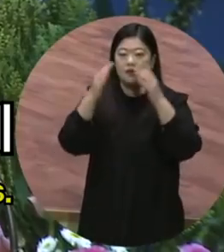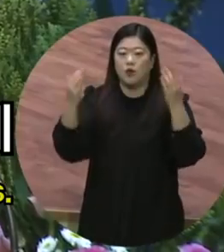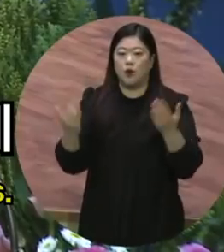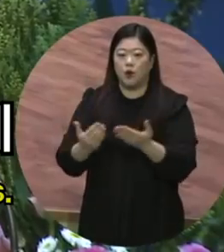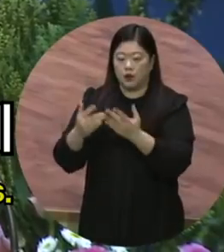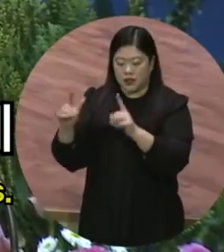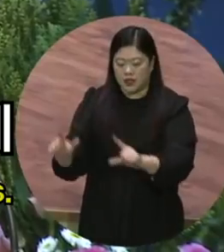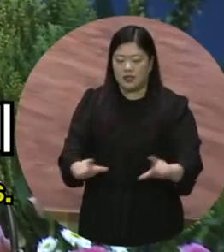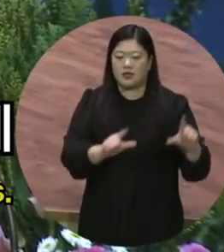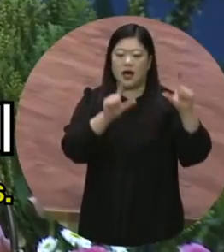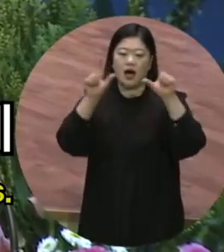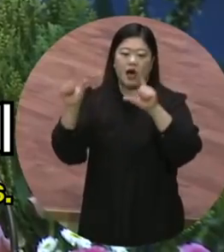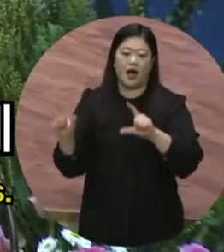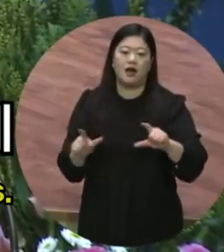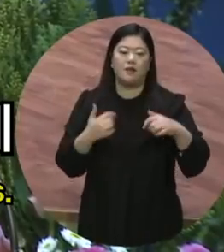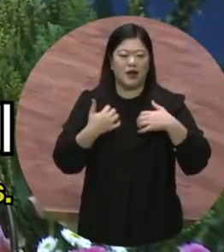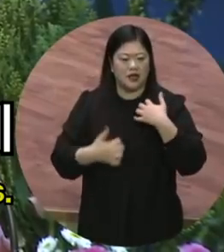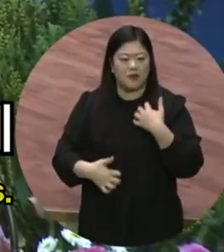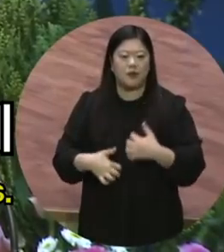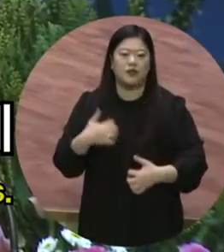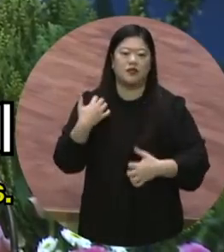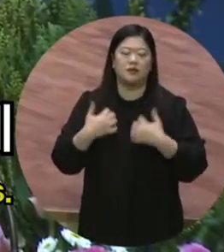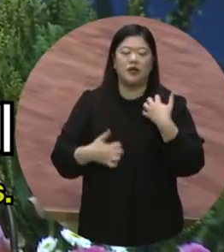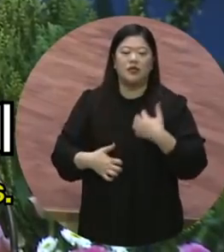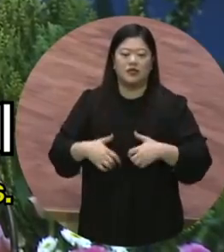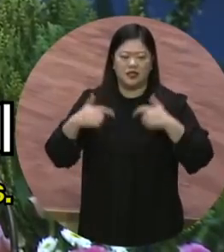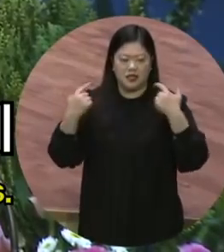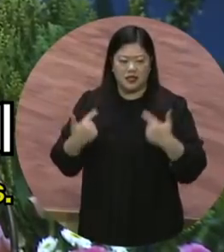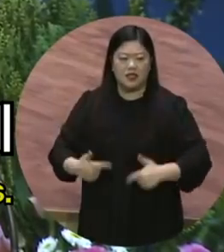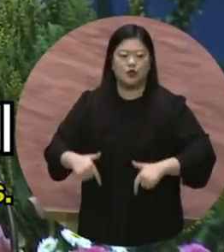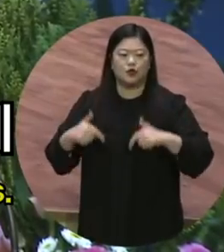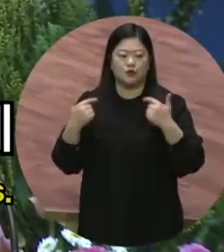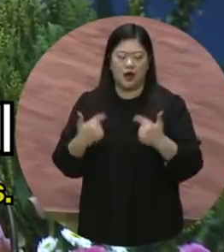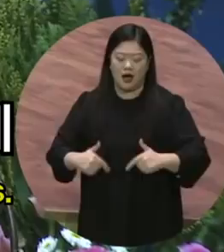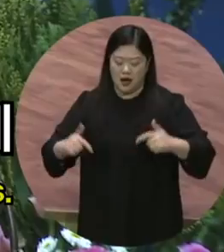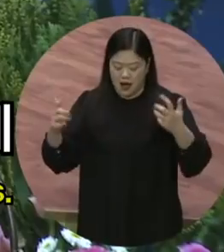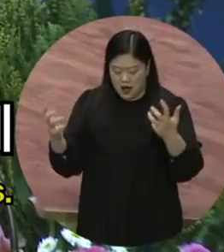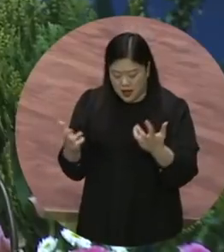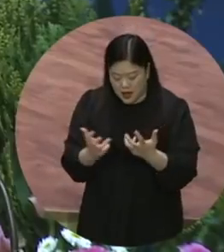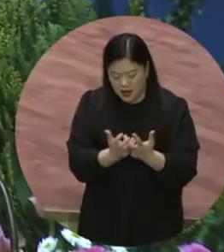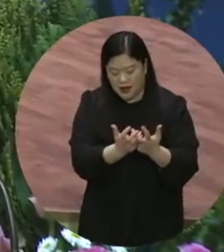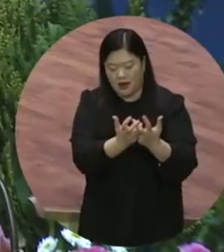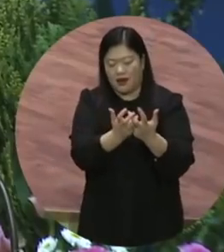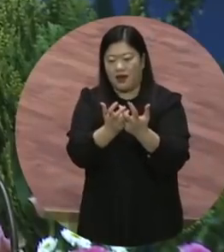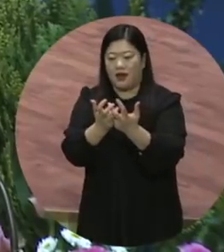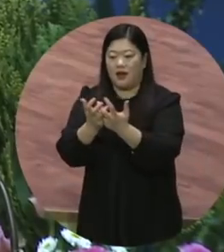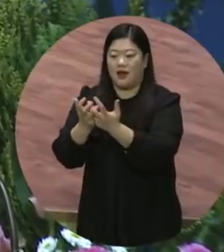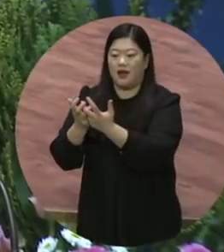내 모든 살림을 주마.